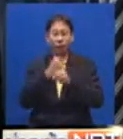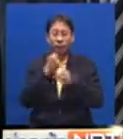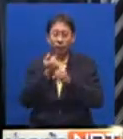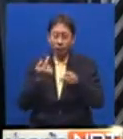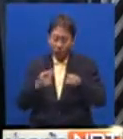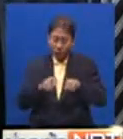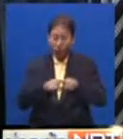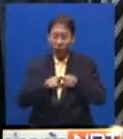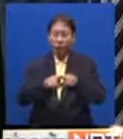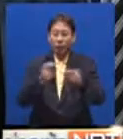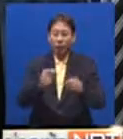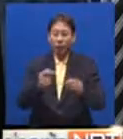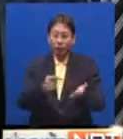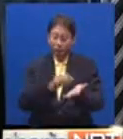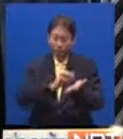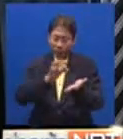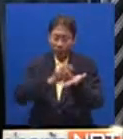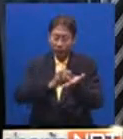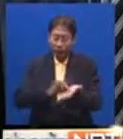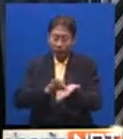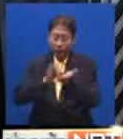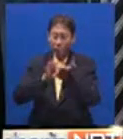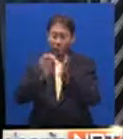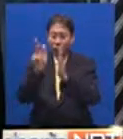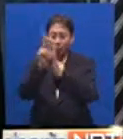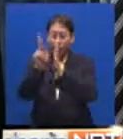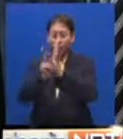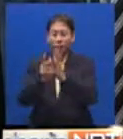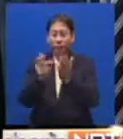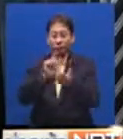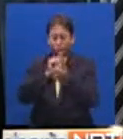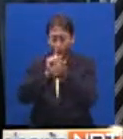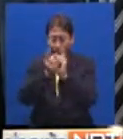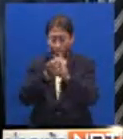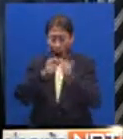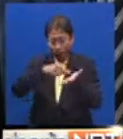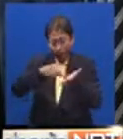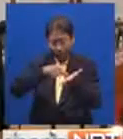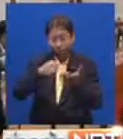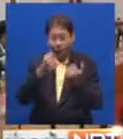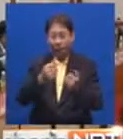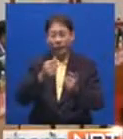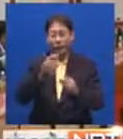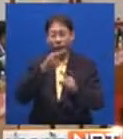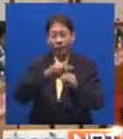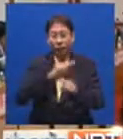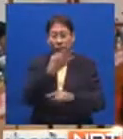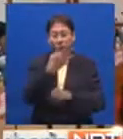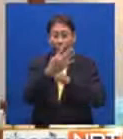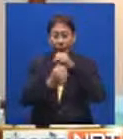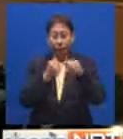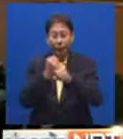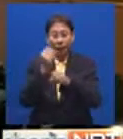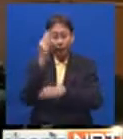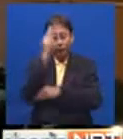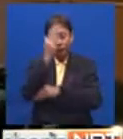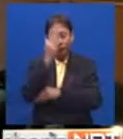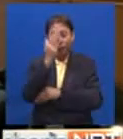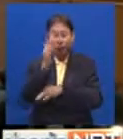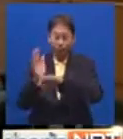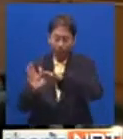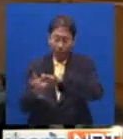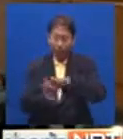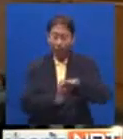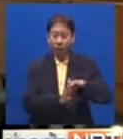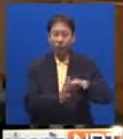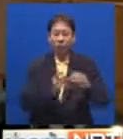การควบคู่ไปกับการยกร่างรัฐธรรมนูญก่อนที่จะนำมาปรับแก้ไขจนถึงกลางเดือนเมษายนปีหน้าด้านพลเอกเลิศรัตน์